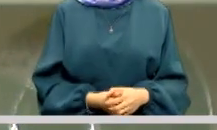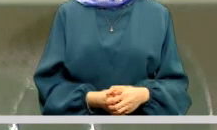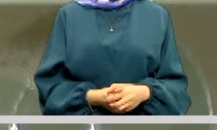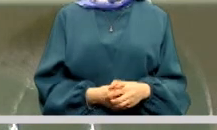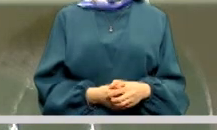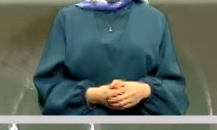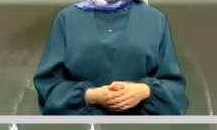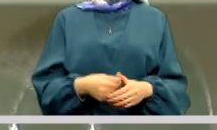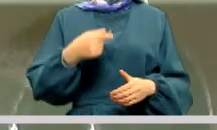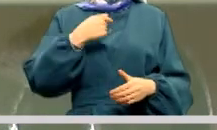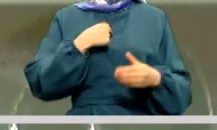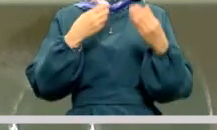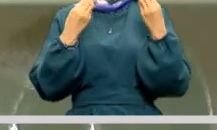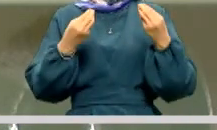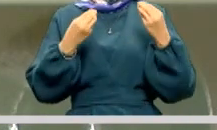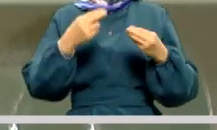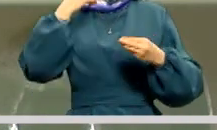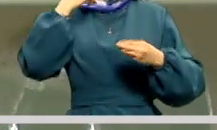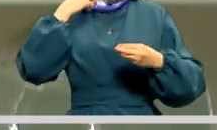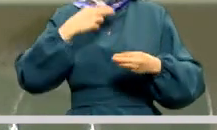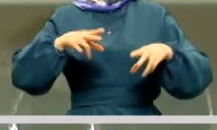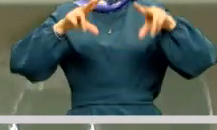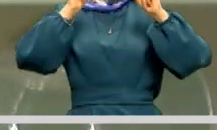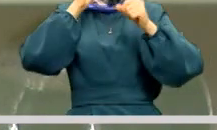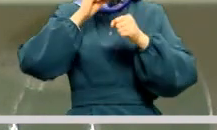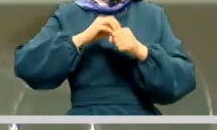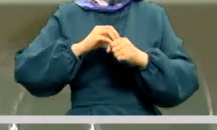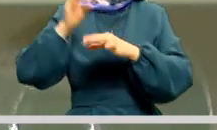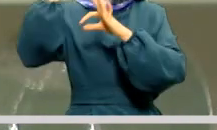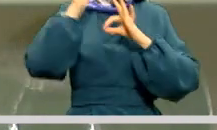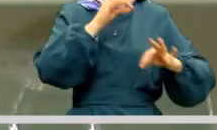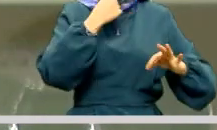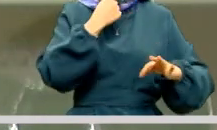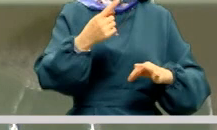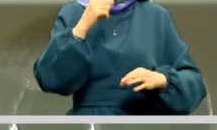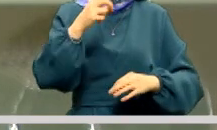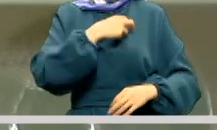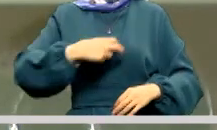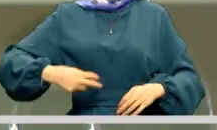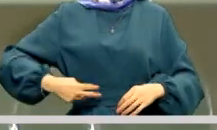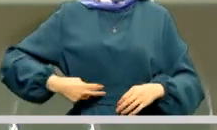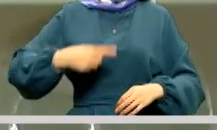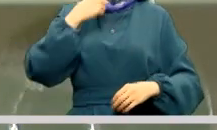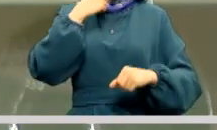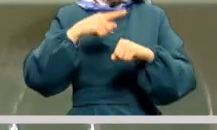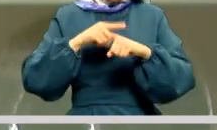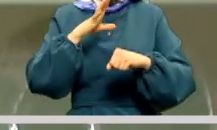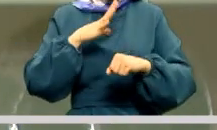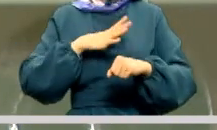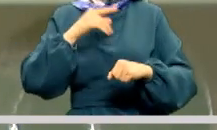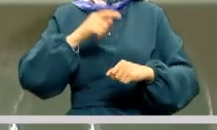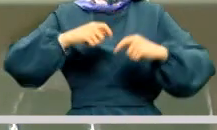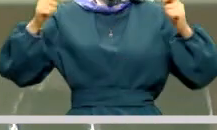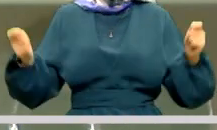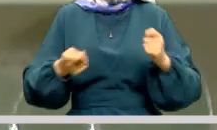Ben güzel ahlakı tamamlamak için gönderildim diyen bir Peygamberin Ümmetiyiz ve Aslında tüm çabalarımız da